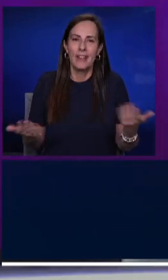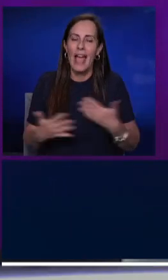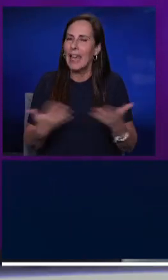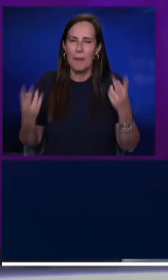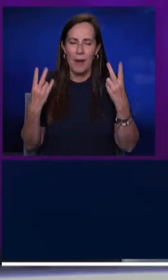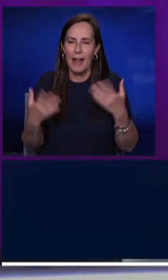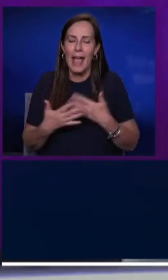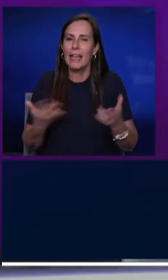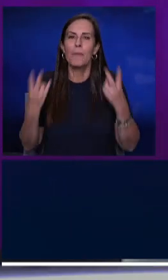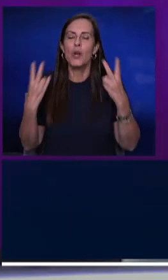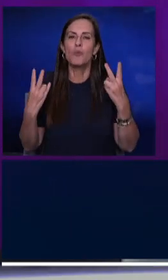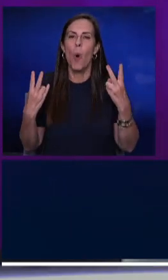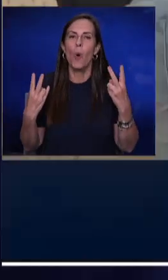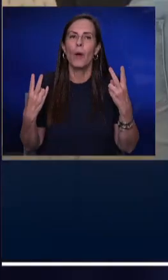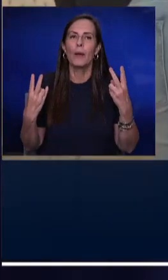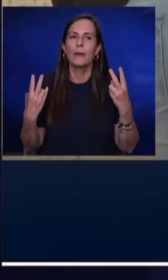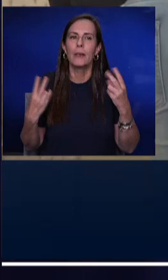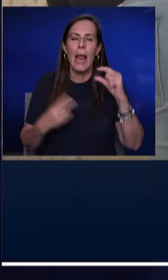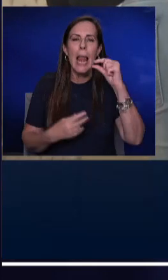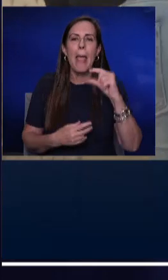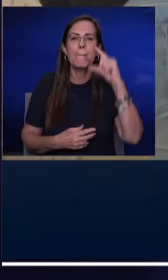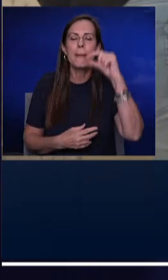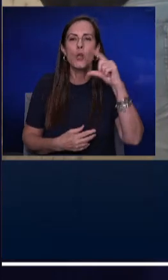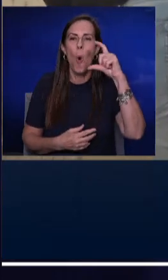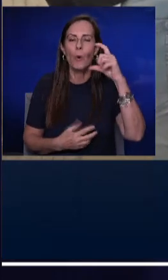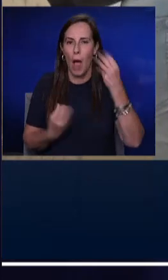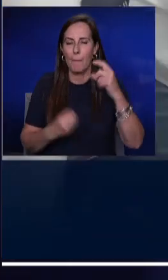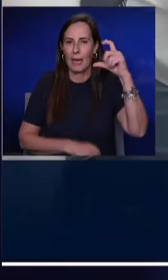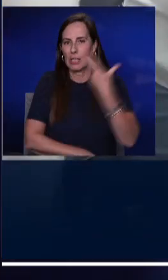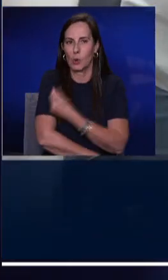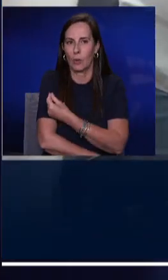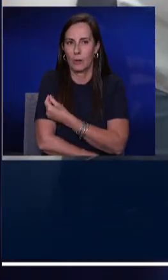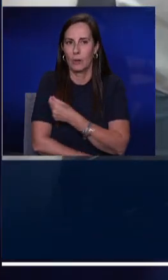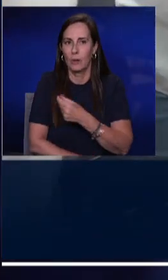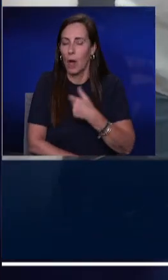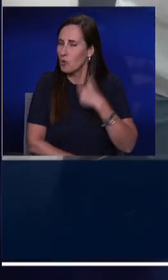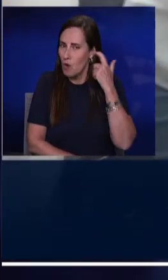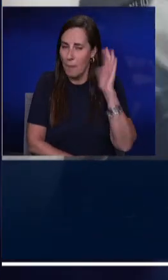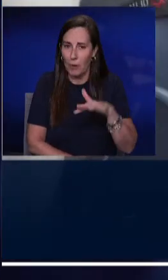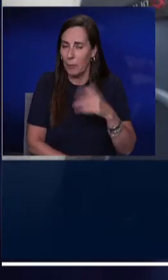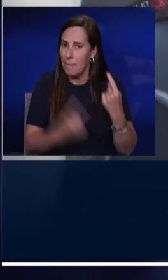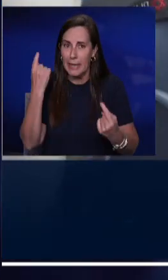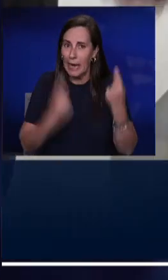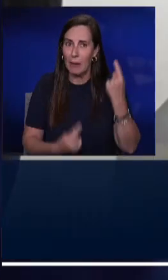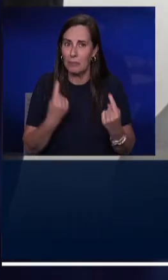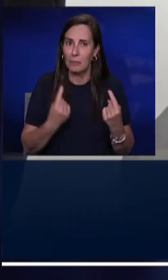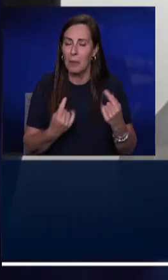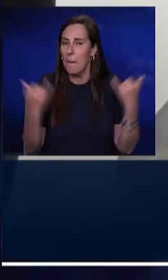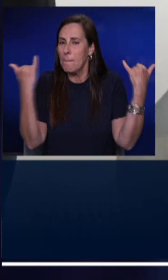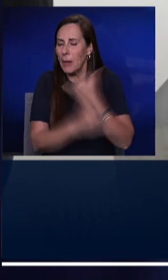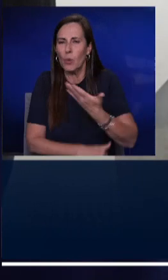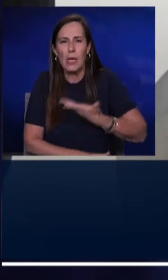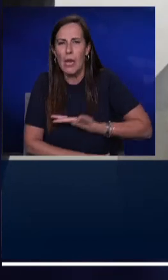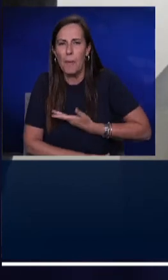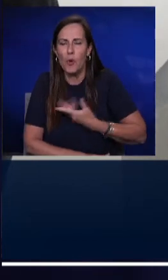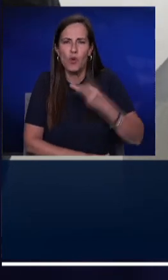גדולה למינון גבוה יותר של חיסון. כלומר, אנחנו שמענו למשל מקרים שבטעות קיבלו מינון יותר גבוה